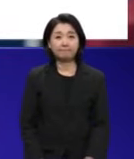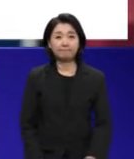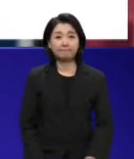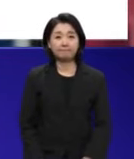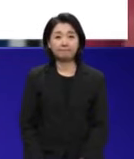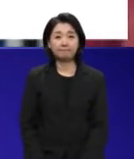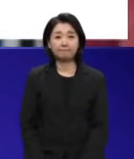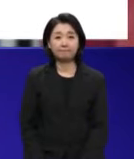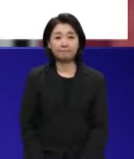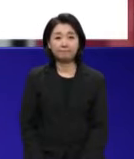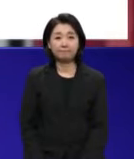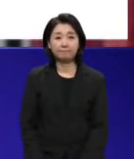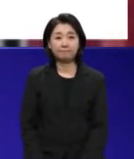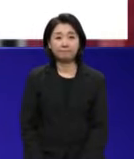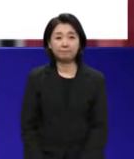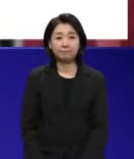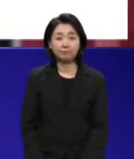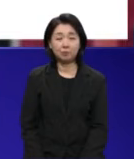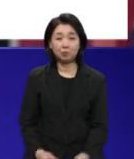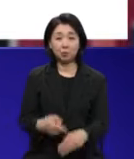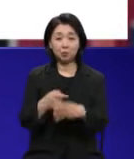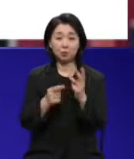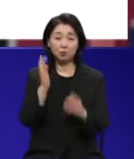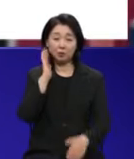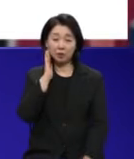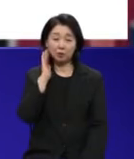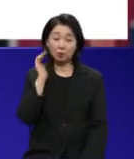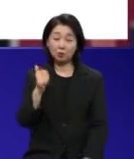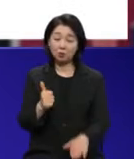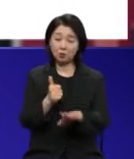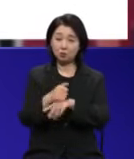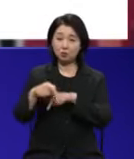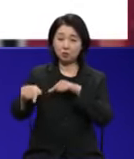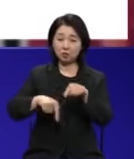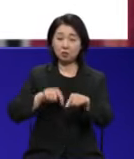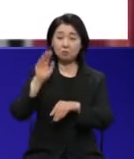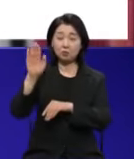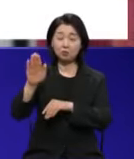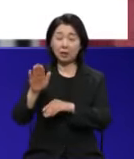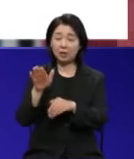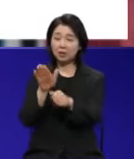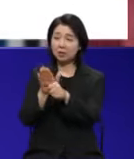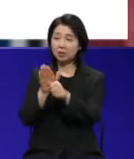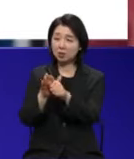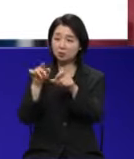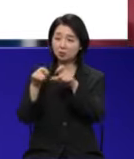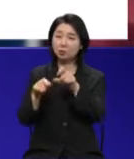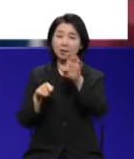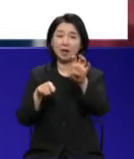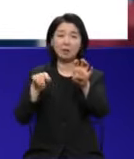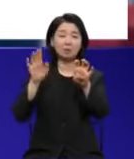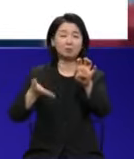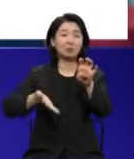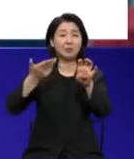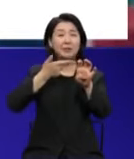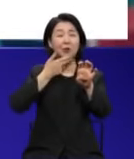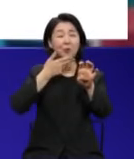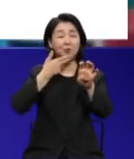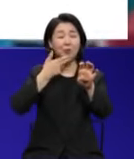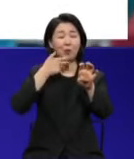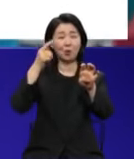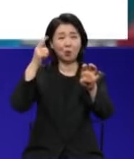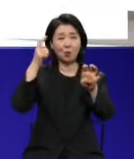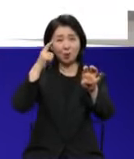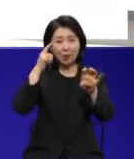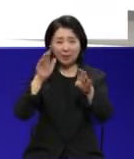보다 본질적으로 본다 말이죠 윤 대통령이 취임 이후에 40% 넘은적이 별로 없어요 지지율 자체가 대게 이제 지지율이 박스권에